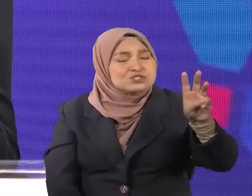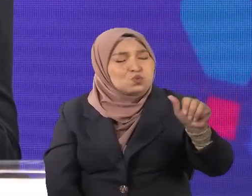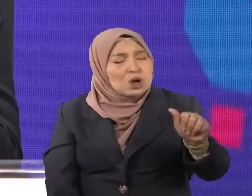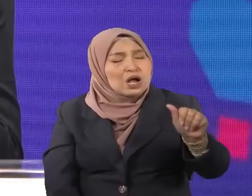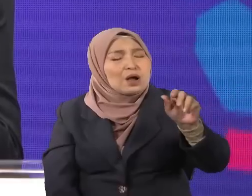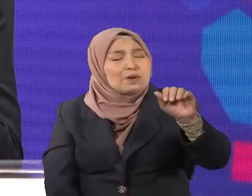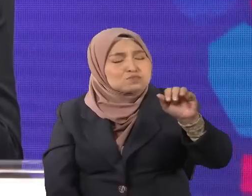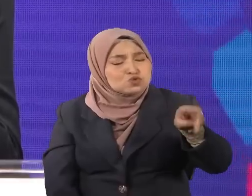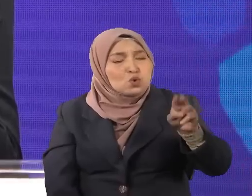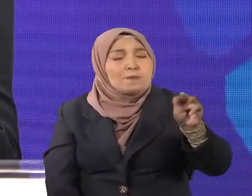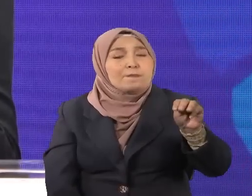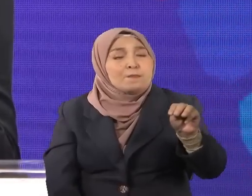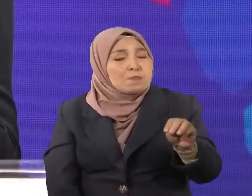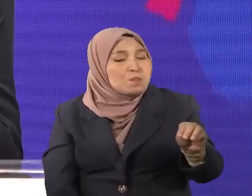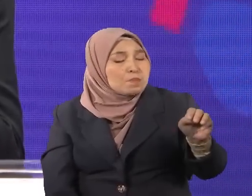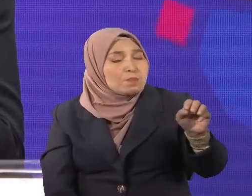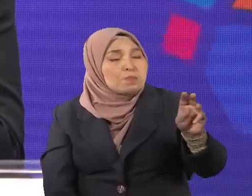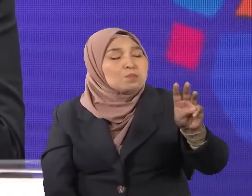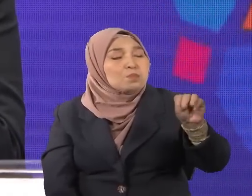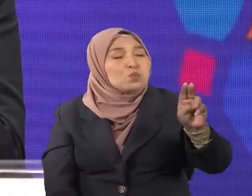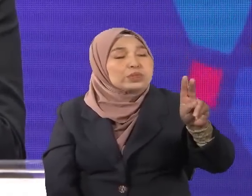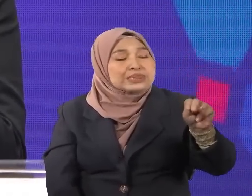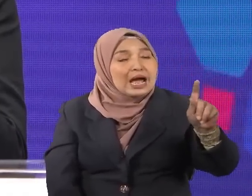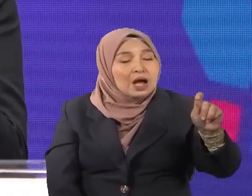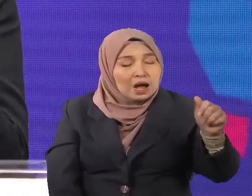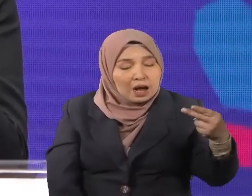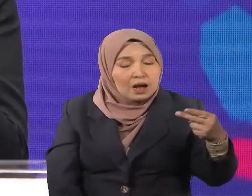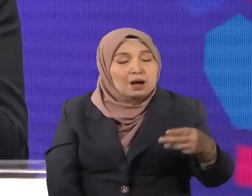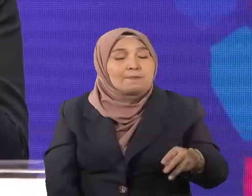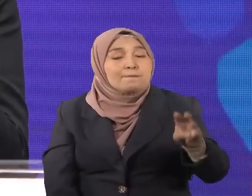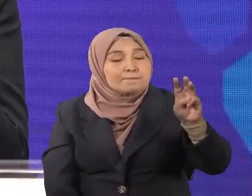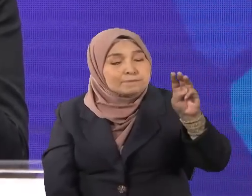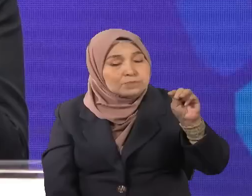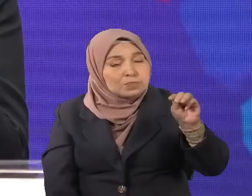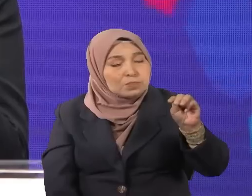jum muta. Muta jadi. Sepatutnya mu.